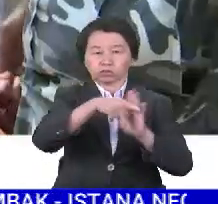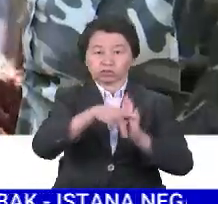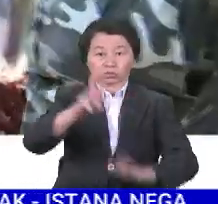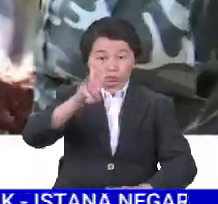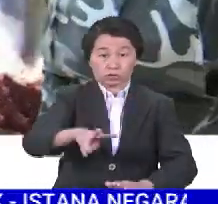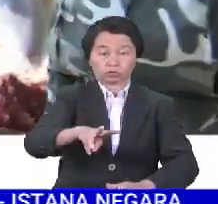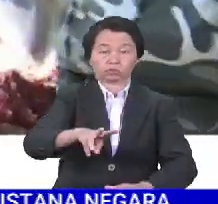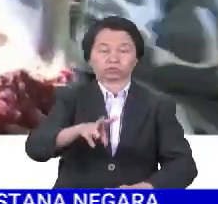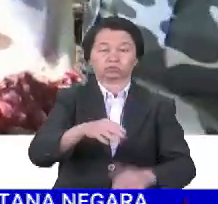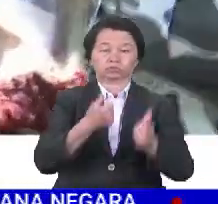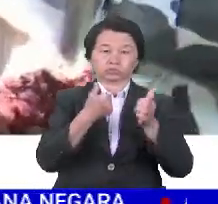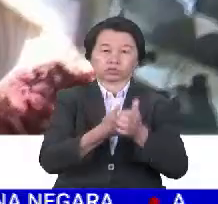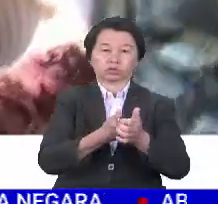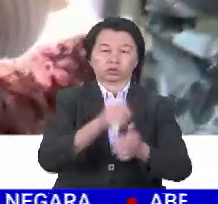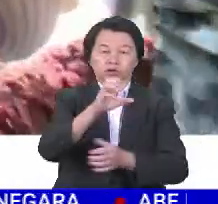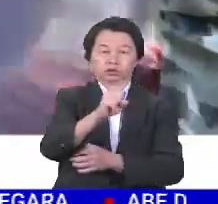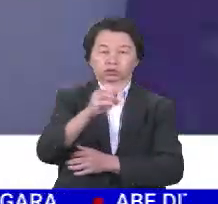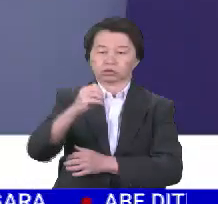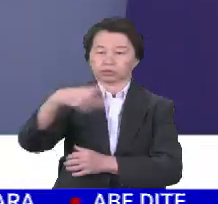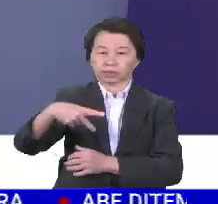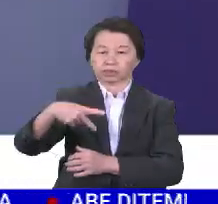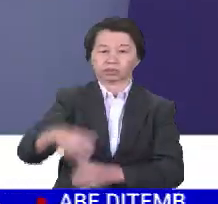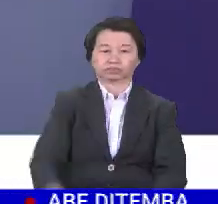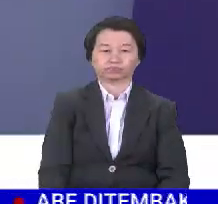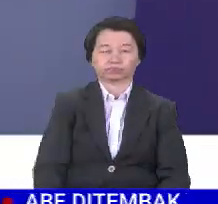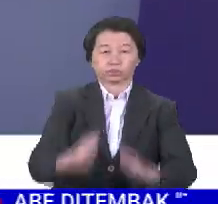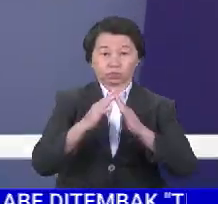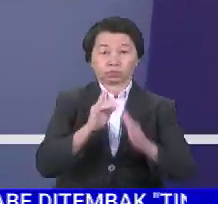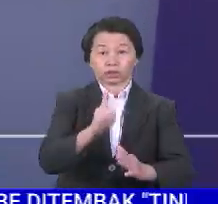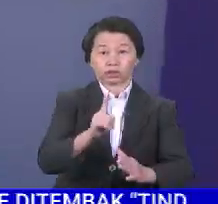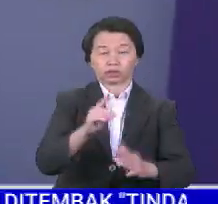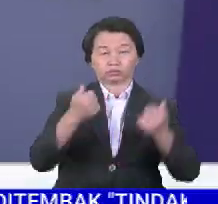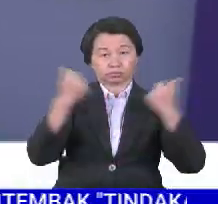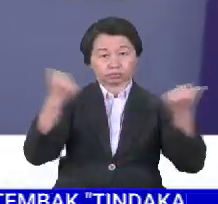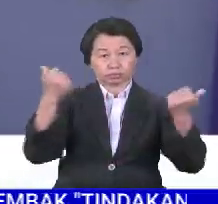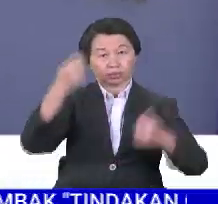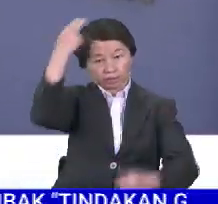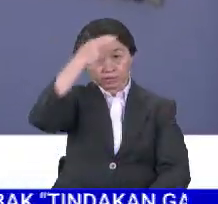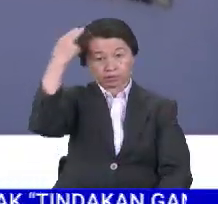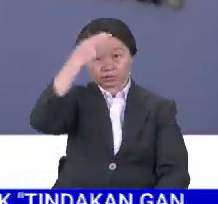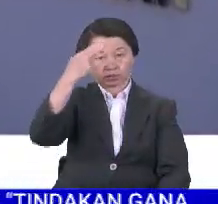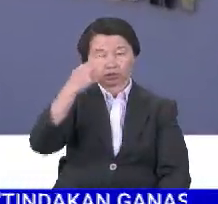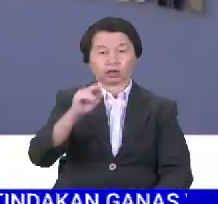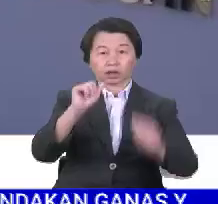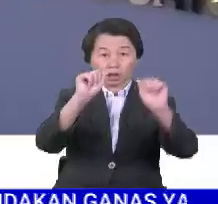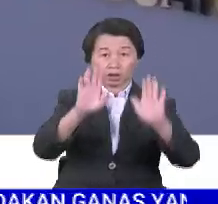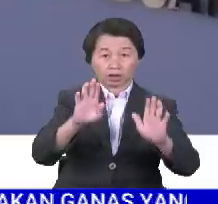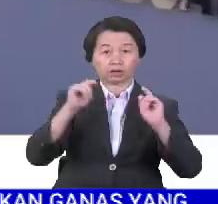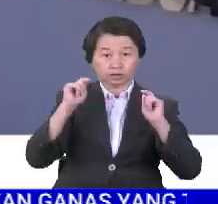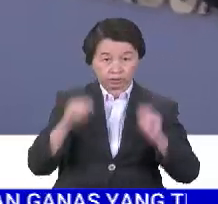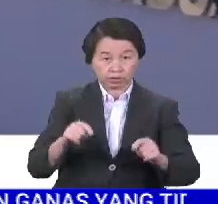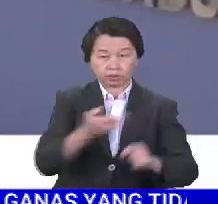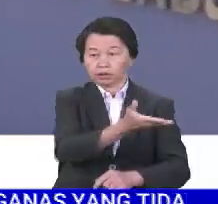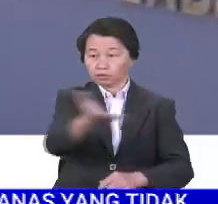wajib dipatuhi berdasarkan SOP. Umat Islam akan menyambut Hari Raya Aidiladha Ahad ini. Justru,